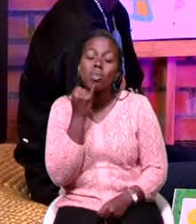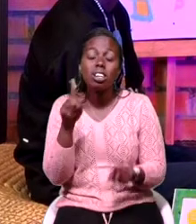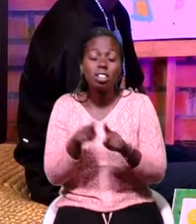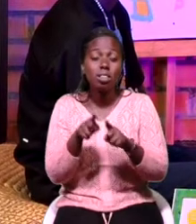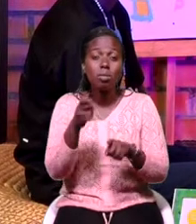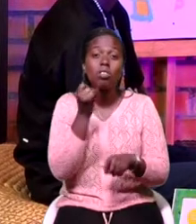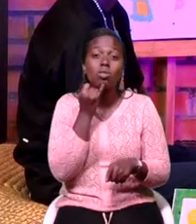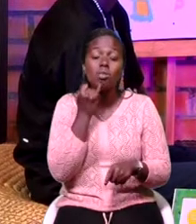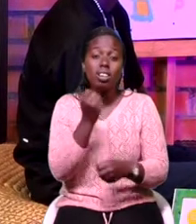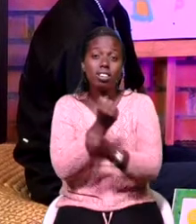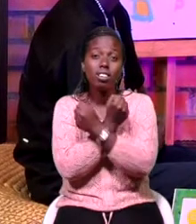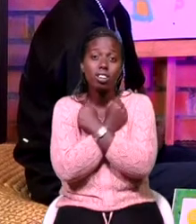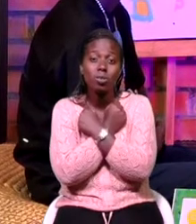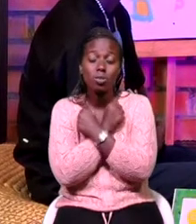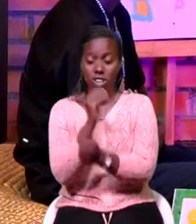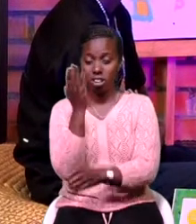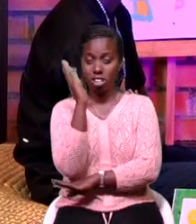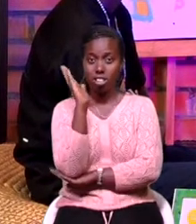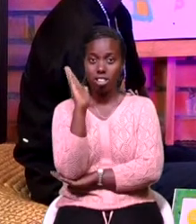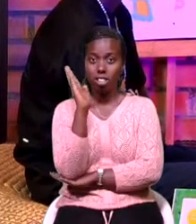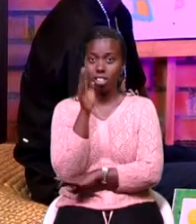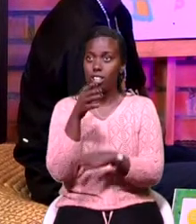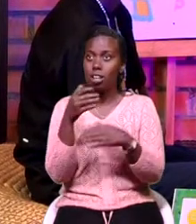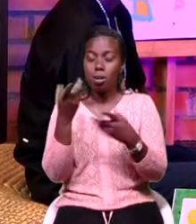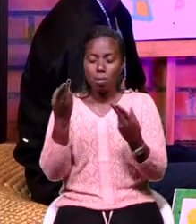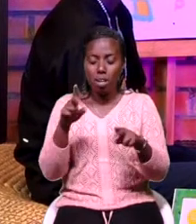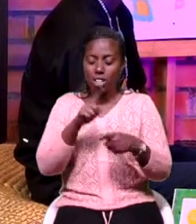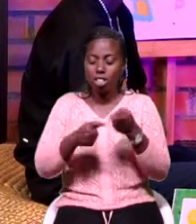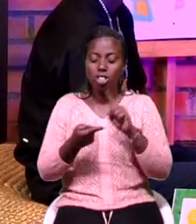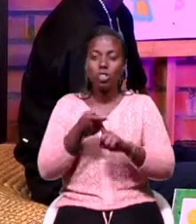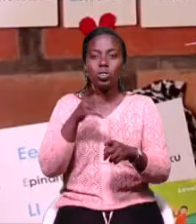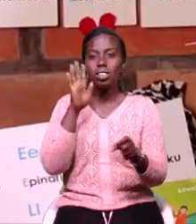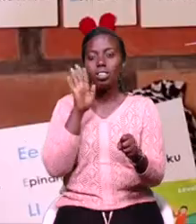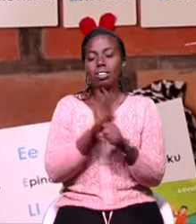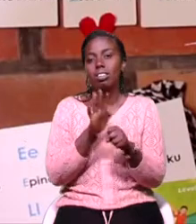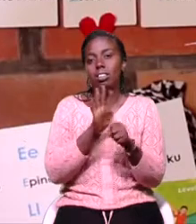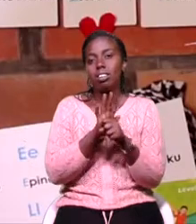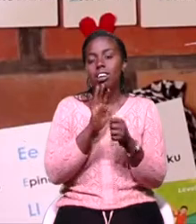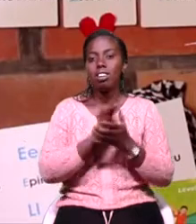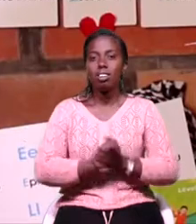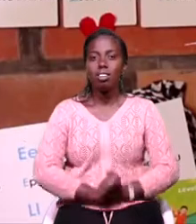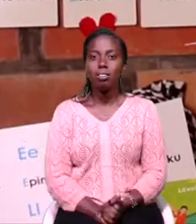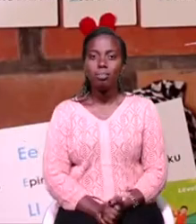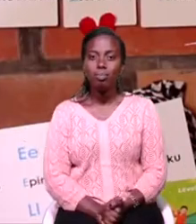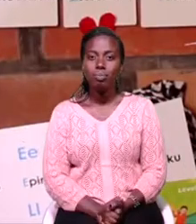nawe yakundaga igiti. Bari inshuti cyane.